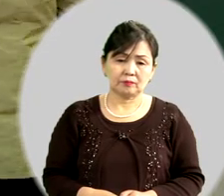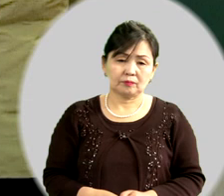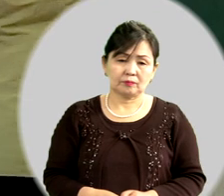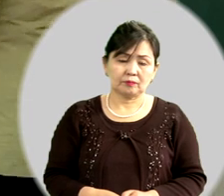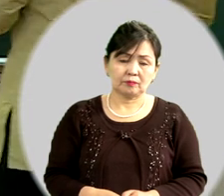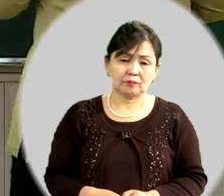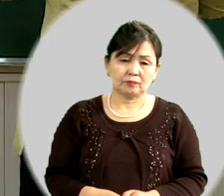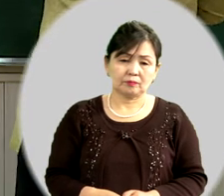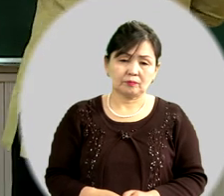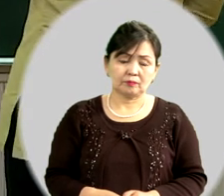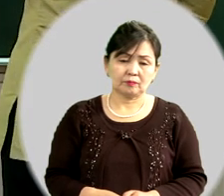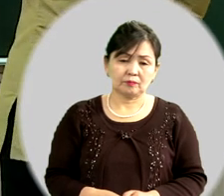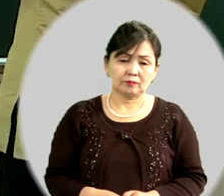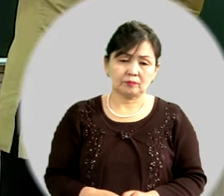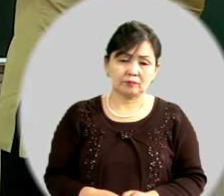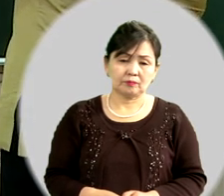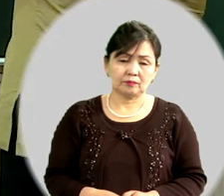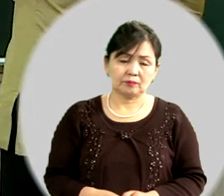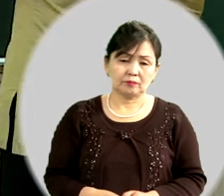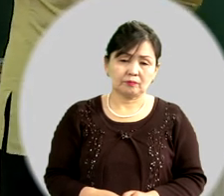Нэг талсын талбайн хэмжээг олохдоо